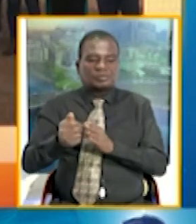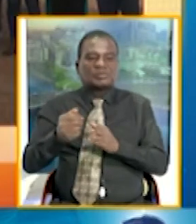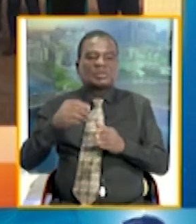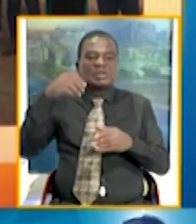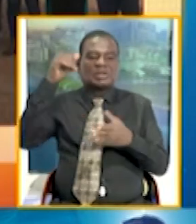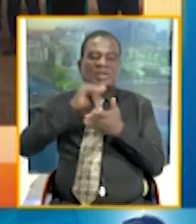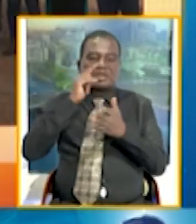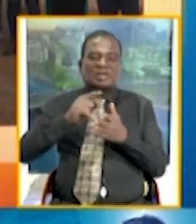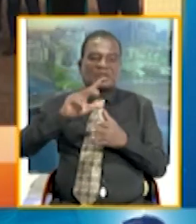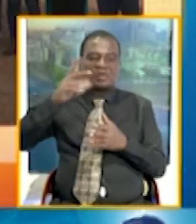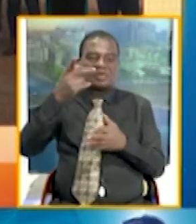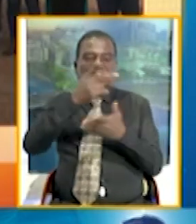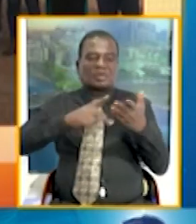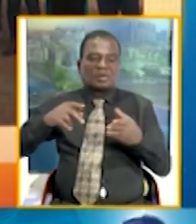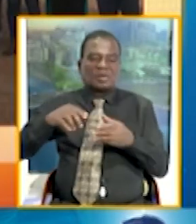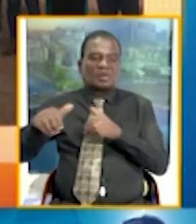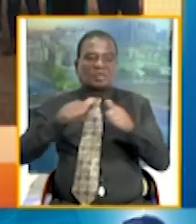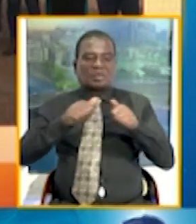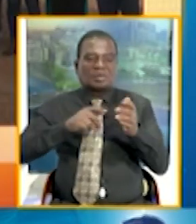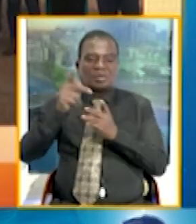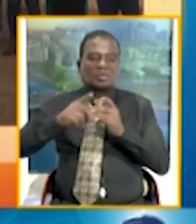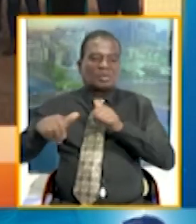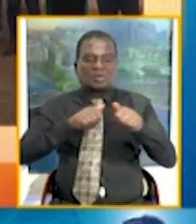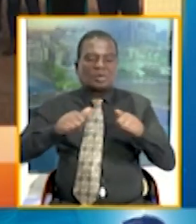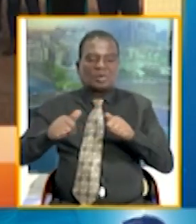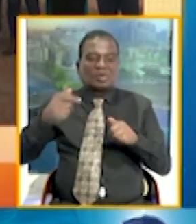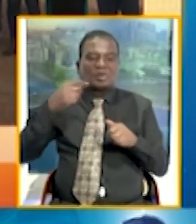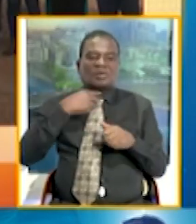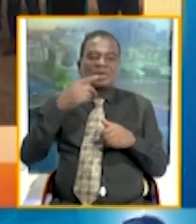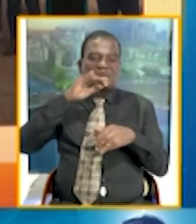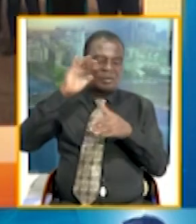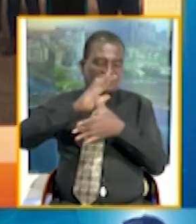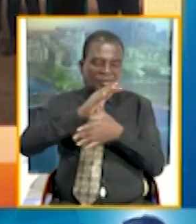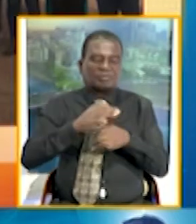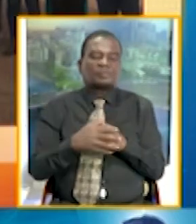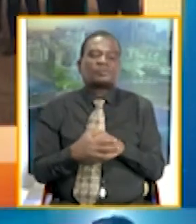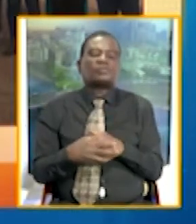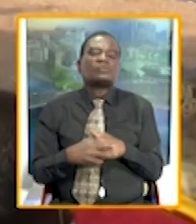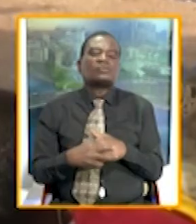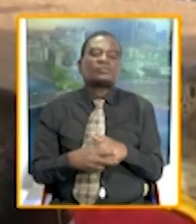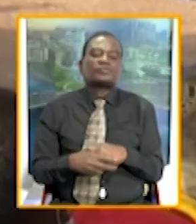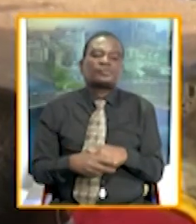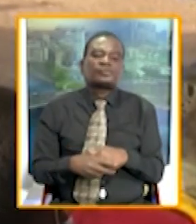projet Agir pour les jeunes. Le reportage de Marie-Pascale Dibé est commenté par Larsen Thio.